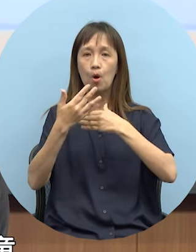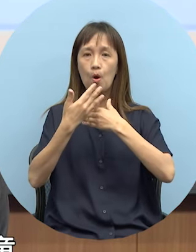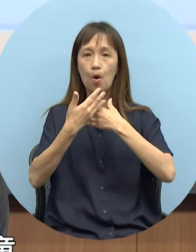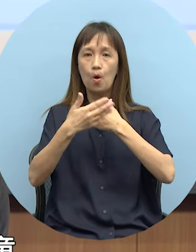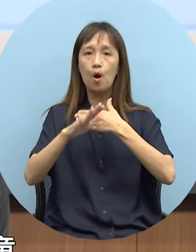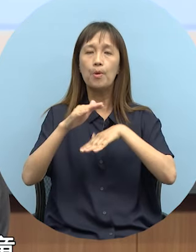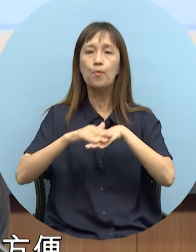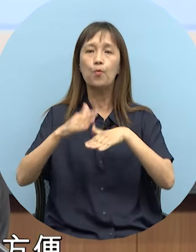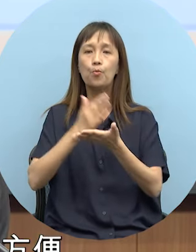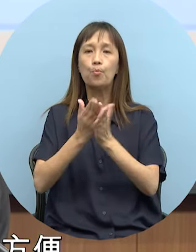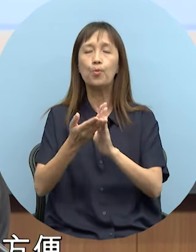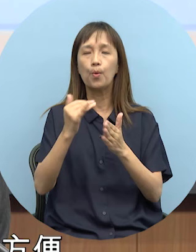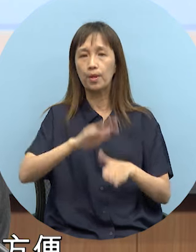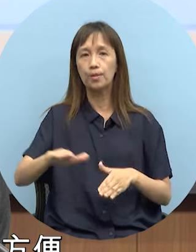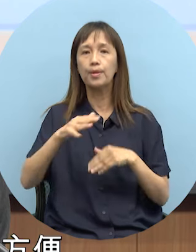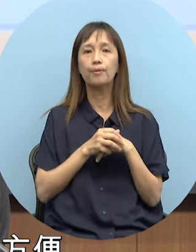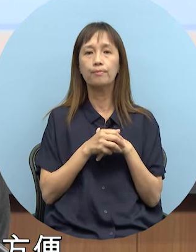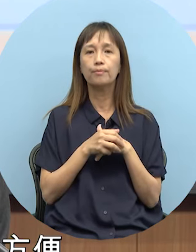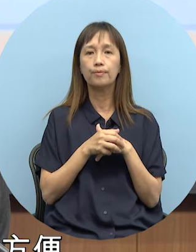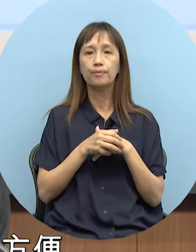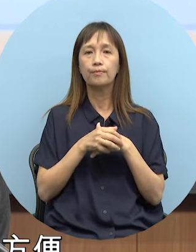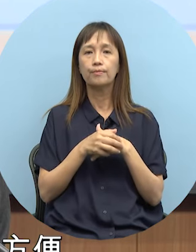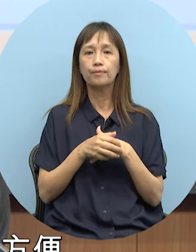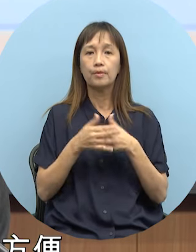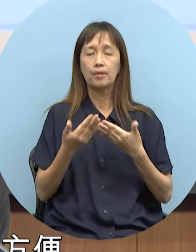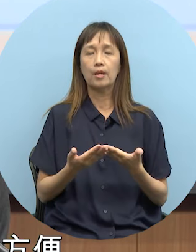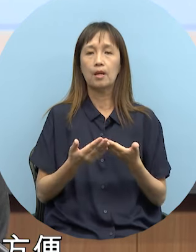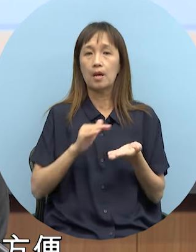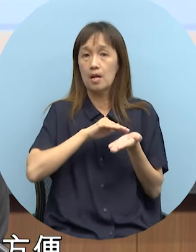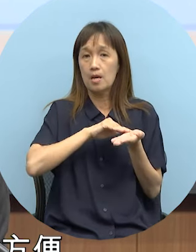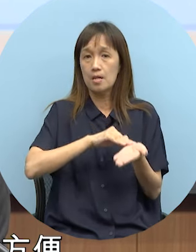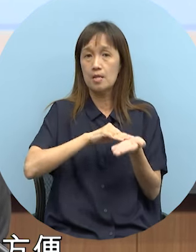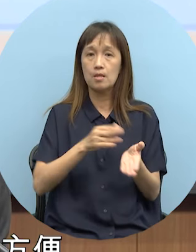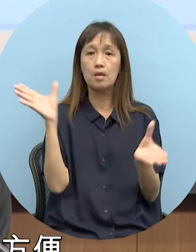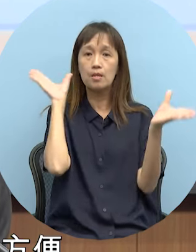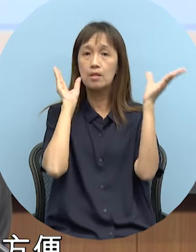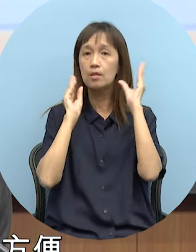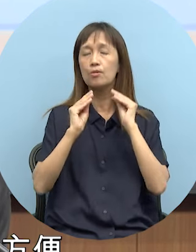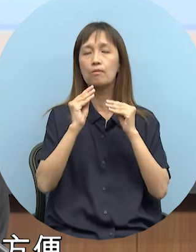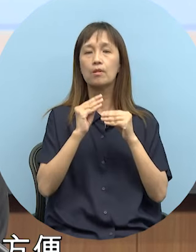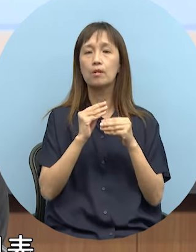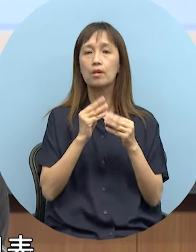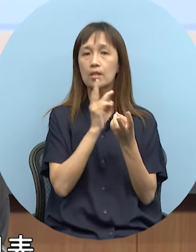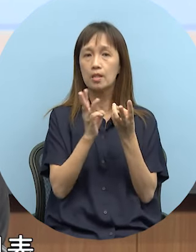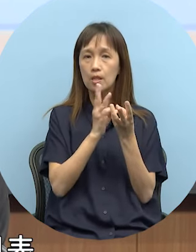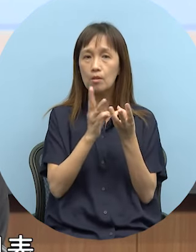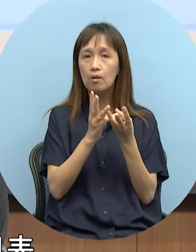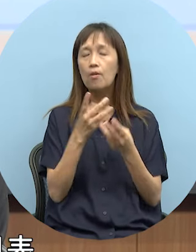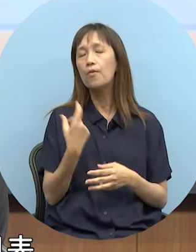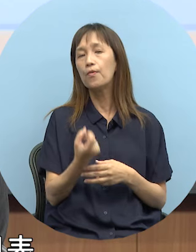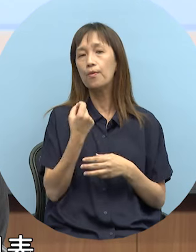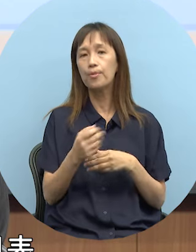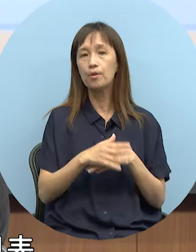友。咁而家我哋嗰個臨床資訊嘅系統咧，亦都係比較方便啦。同時存